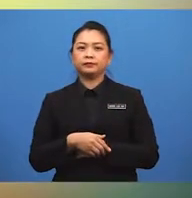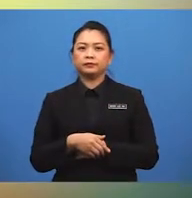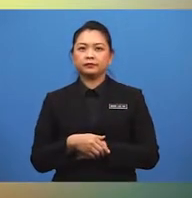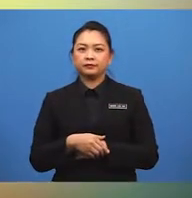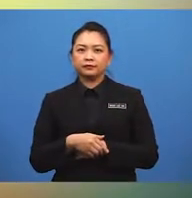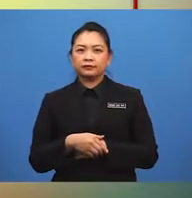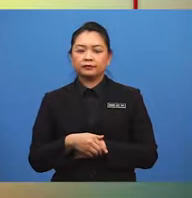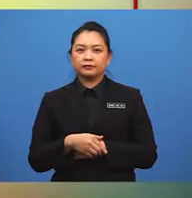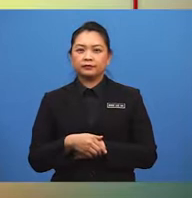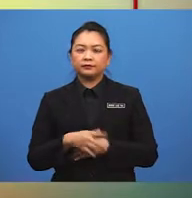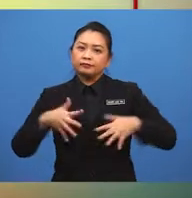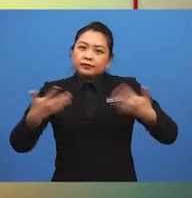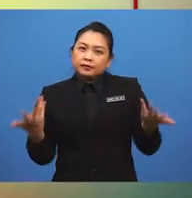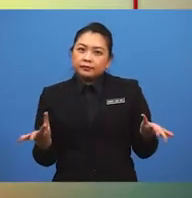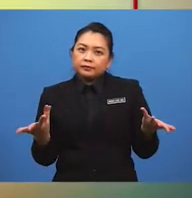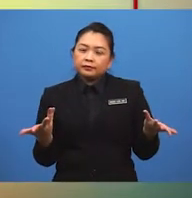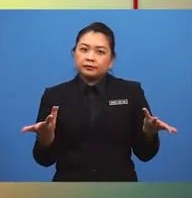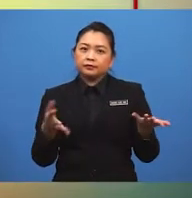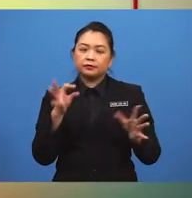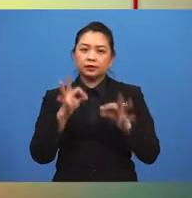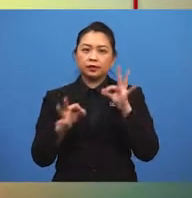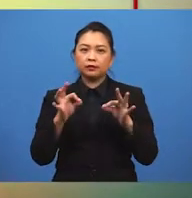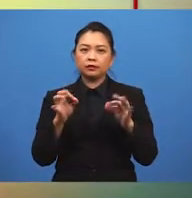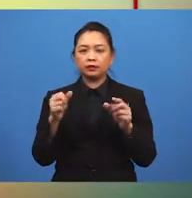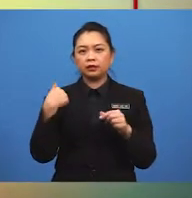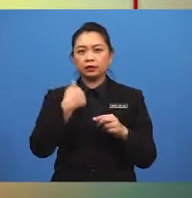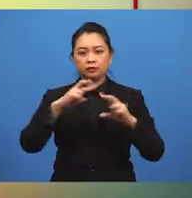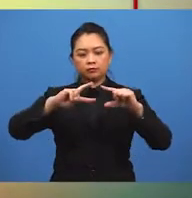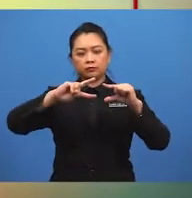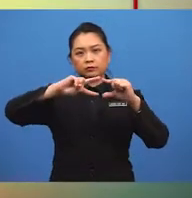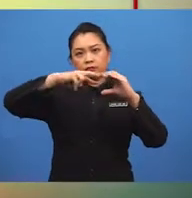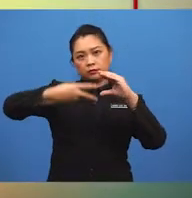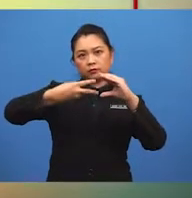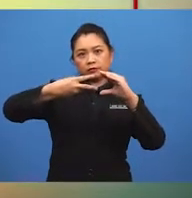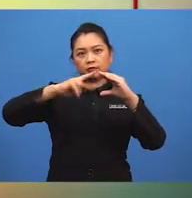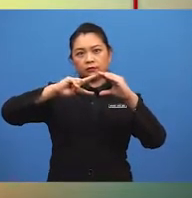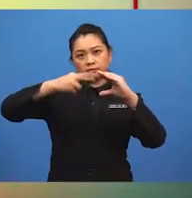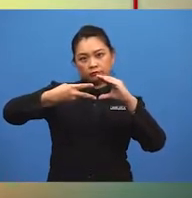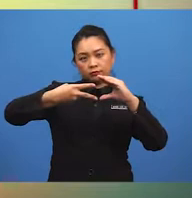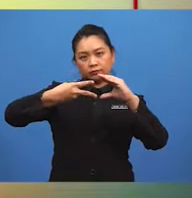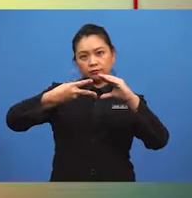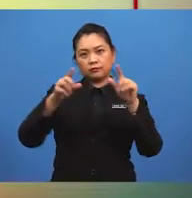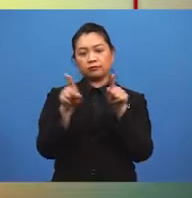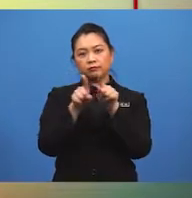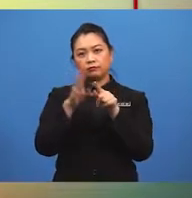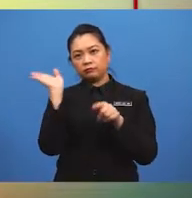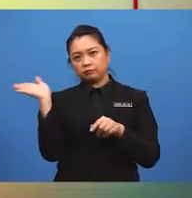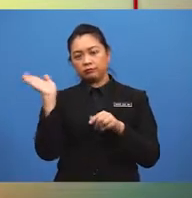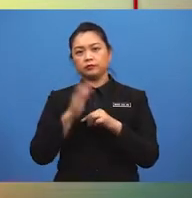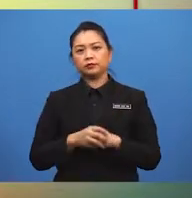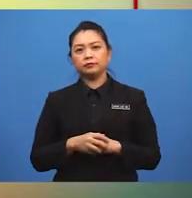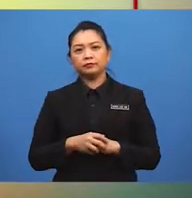depan. Bagaimana pula jika kita songsangkan sambungan diod seperti yang ditunjukkan dalam paparan